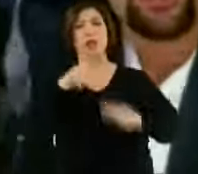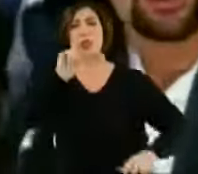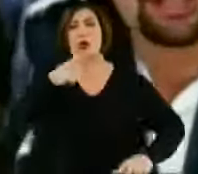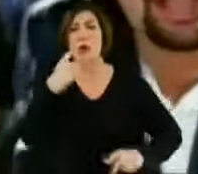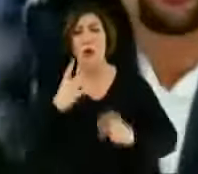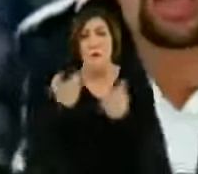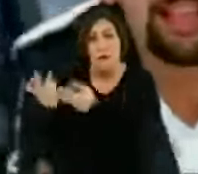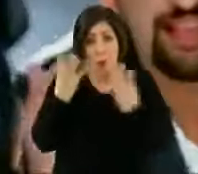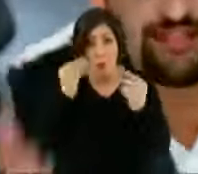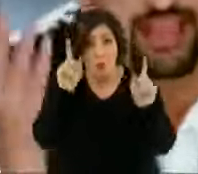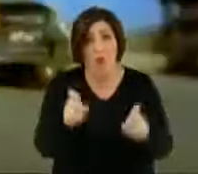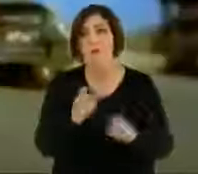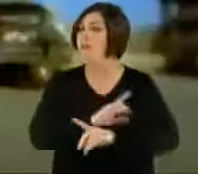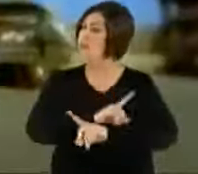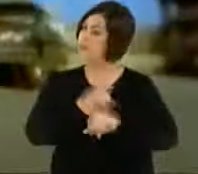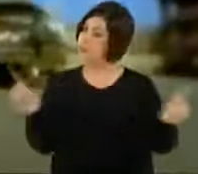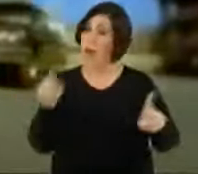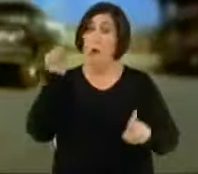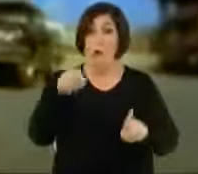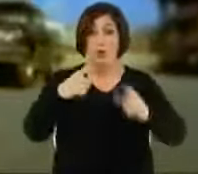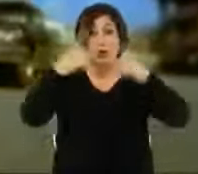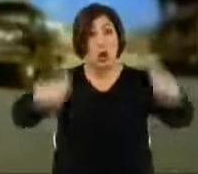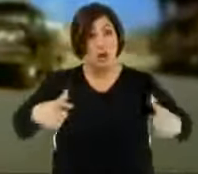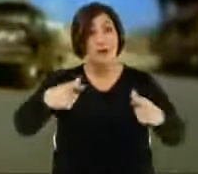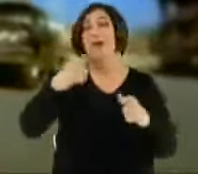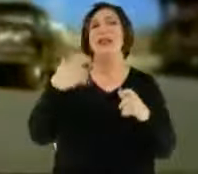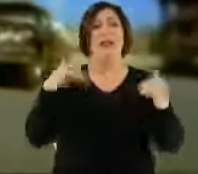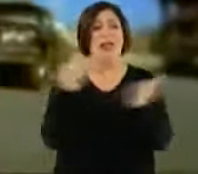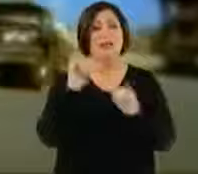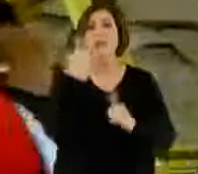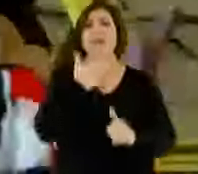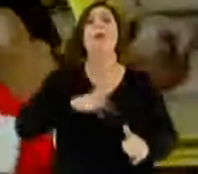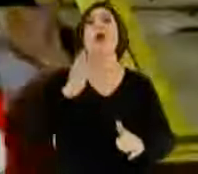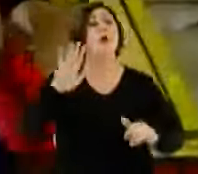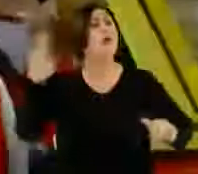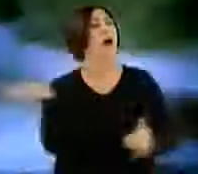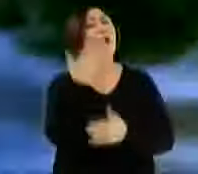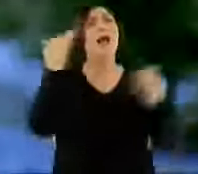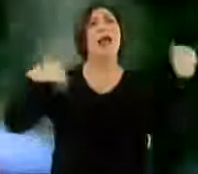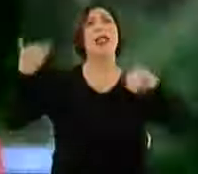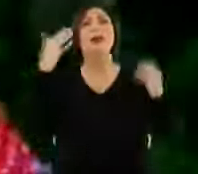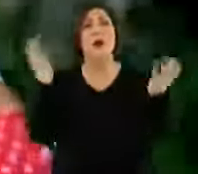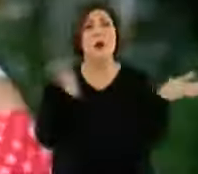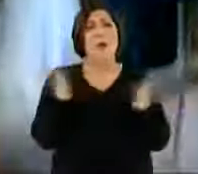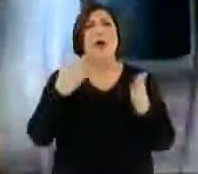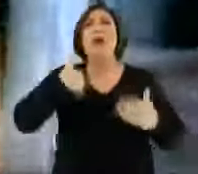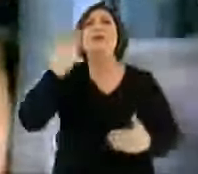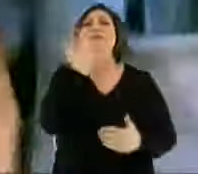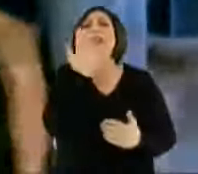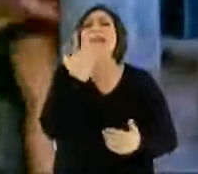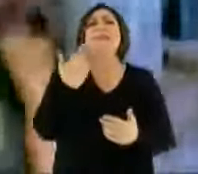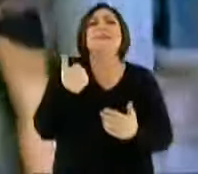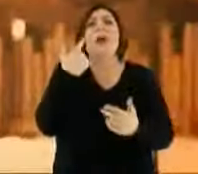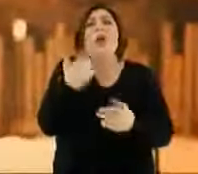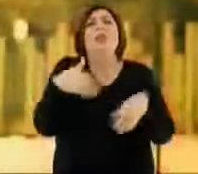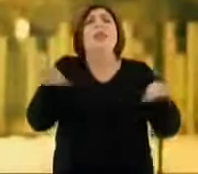kıpır kıpır olabilir? Namümkün. Sonra biz bu coğrafyada neşeli müzikleri sevmeyiz. Raga gibi vur patlasın, çal oynasın, kalça göbek sallansın müzikler ezgiler